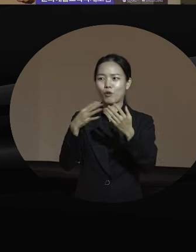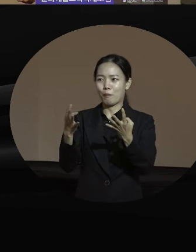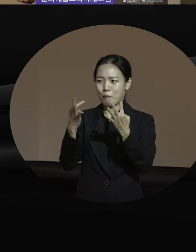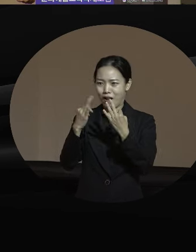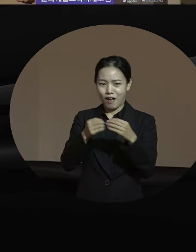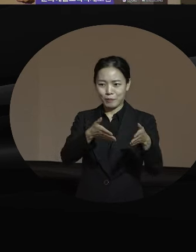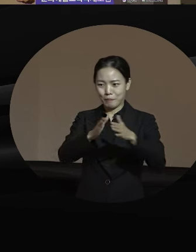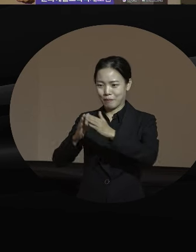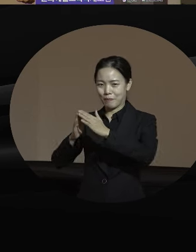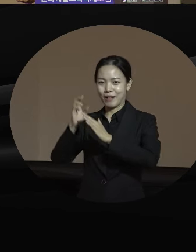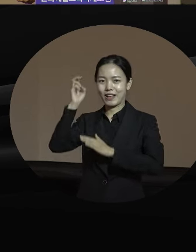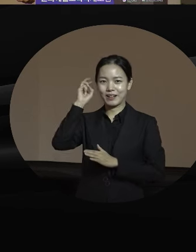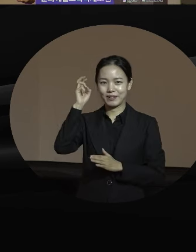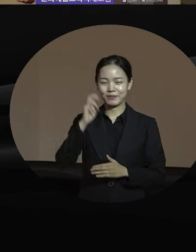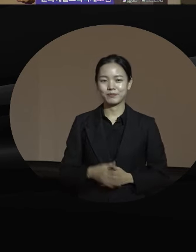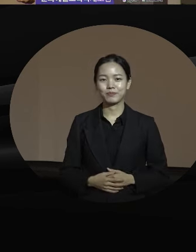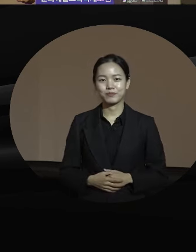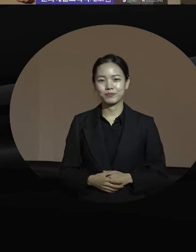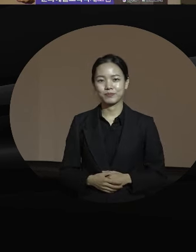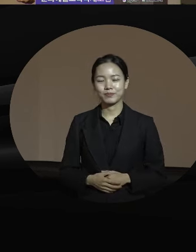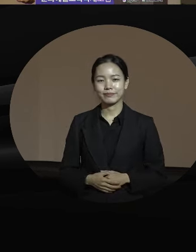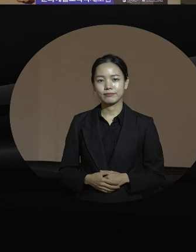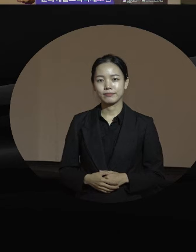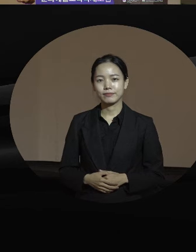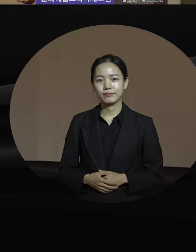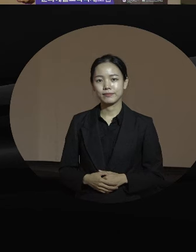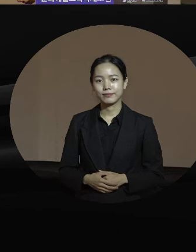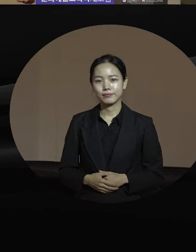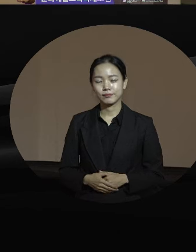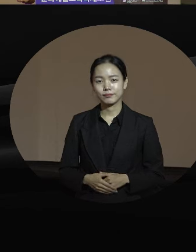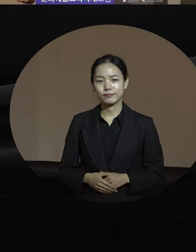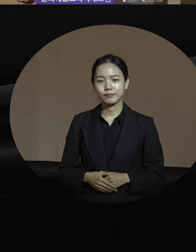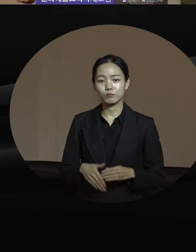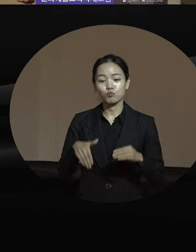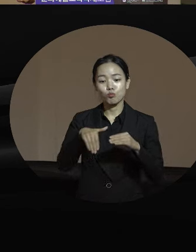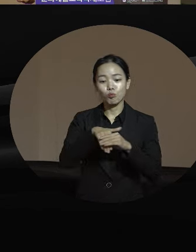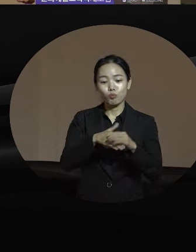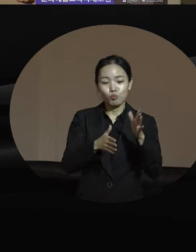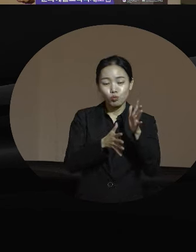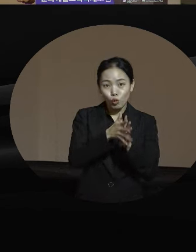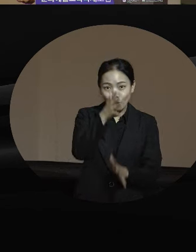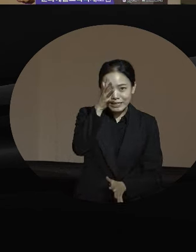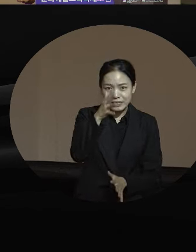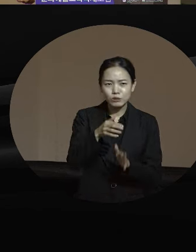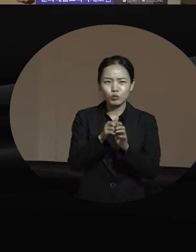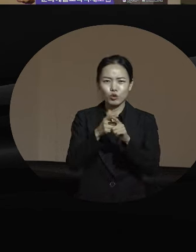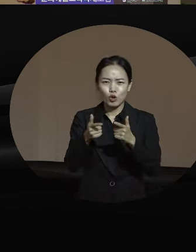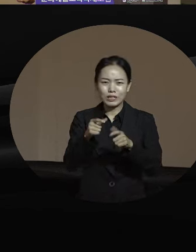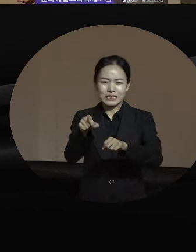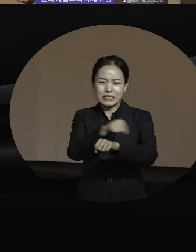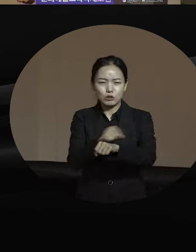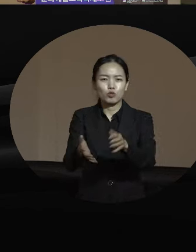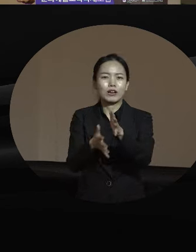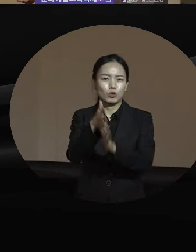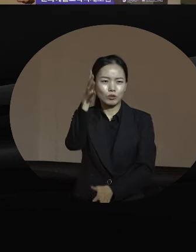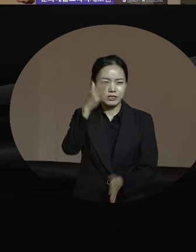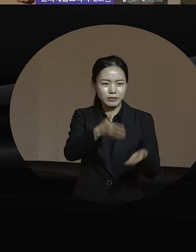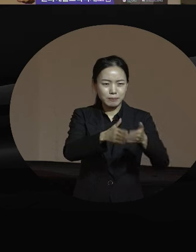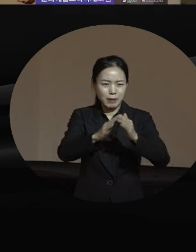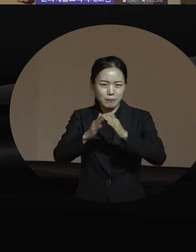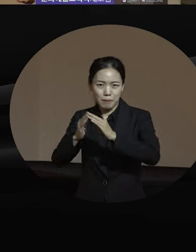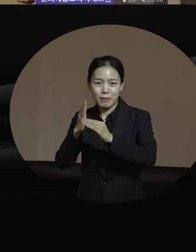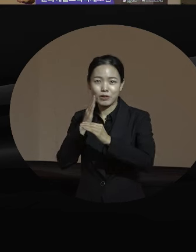그림에서 보시는 것처럼 이미 많은 지자체에서는 문화도시를 비롯해서 다양한 특화도시들을 지정받고 관련 정책과